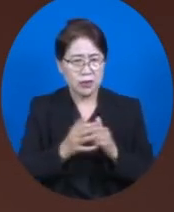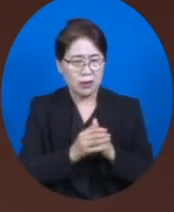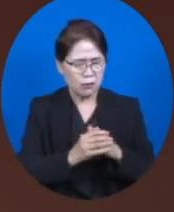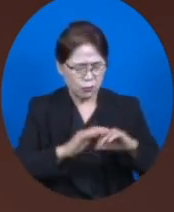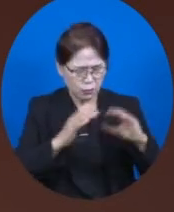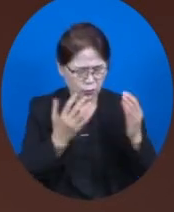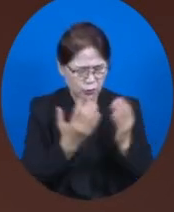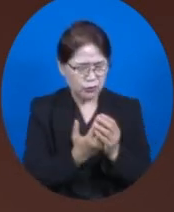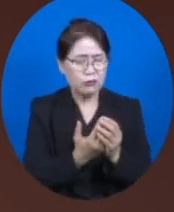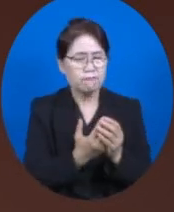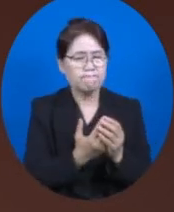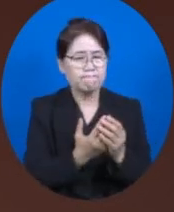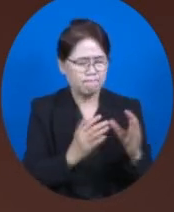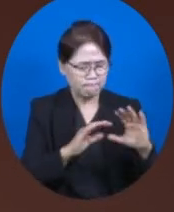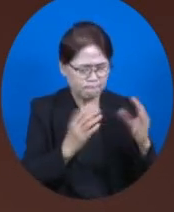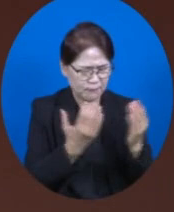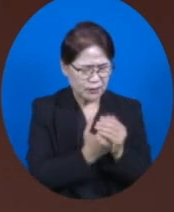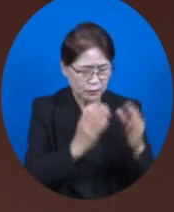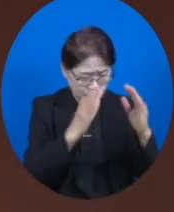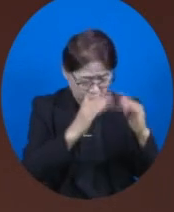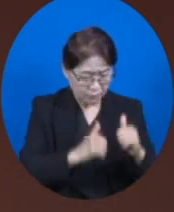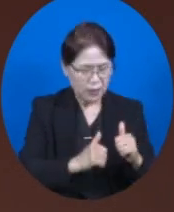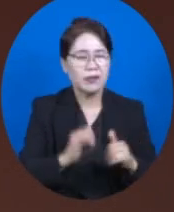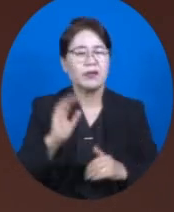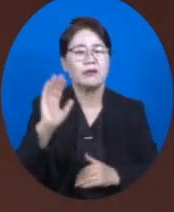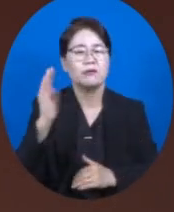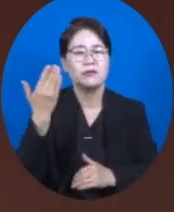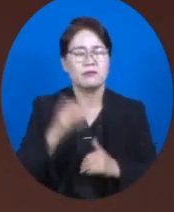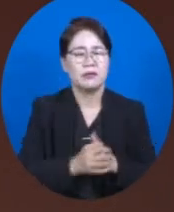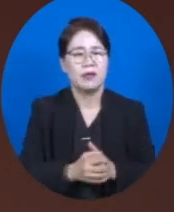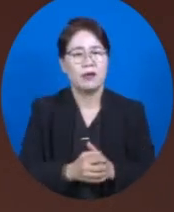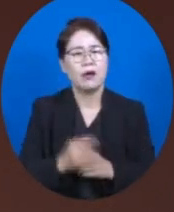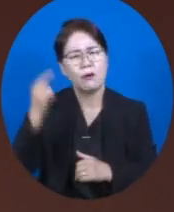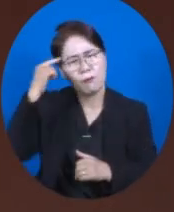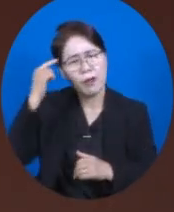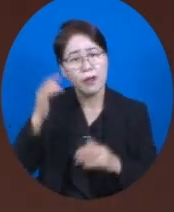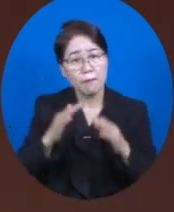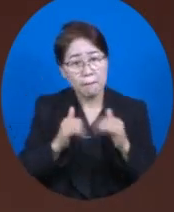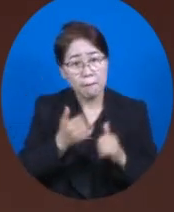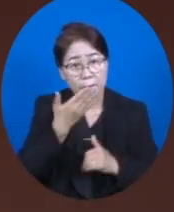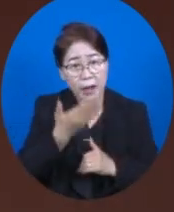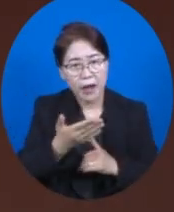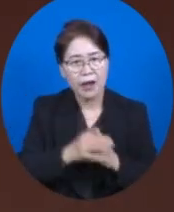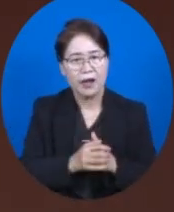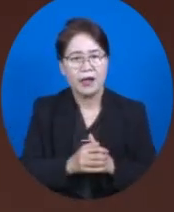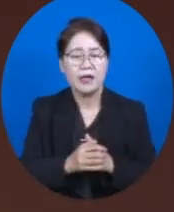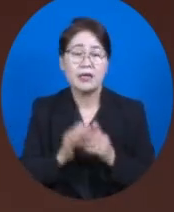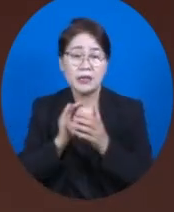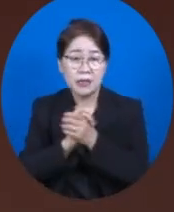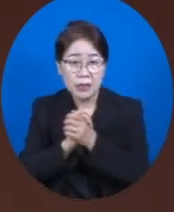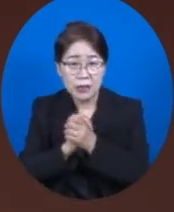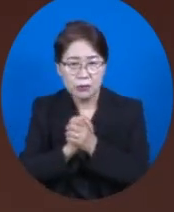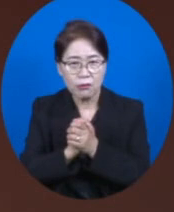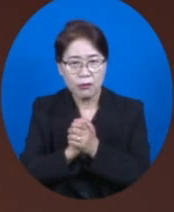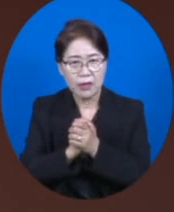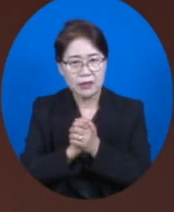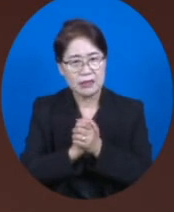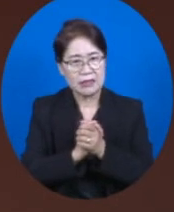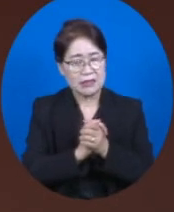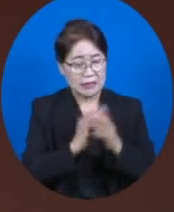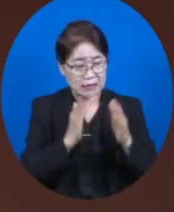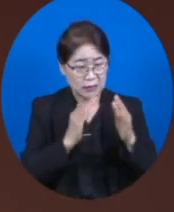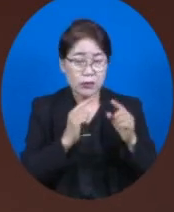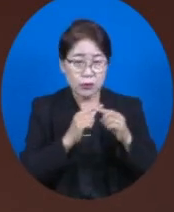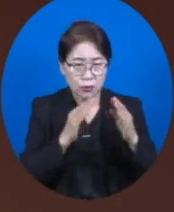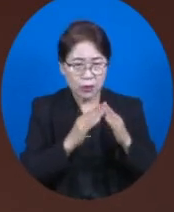도란하던 남지 않을만큼 완전히 무너졌어요 여러분 왜 무너졌죠 기도하는 하나님의 집이